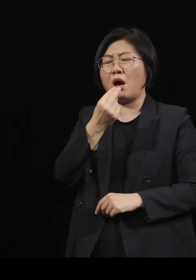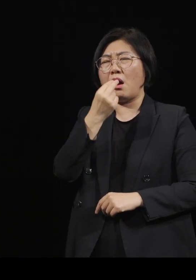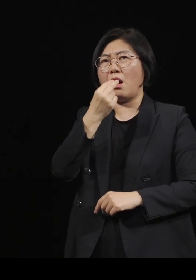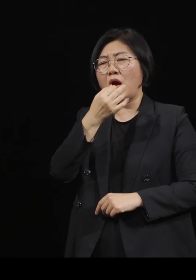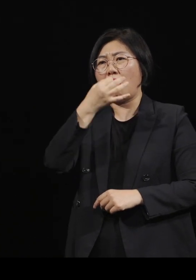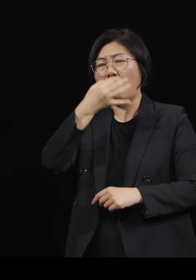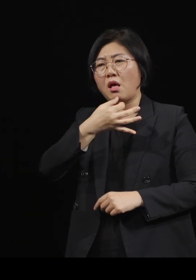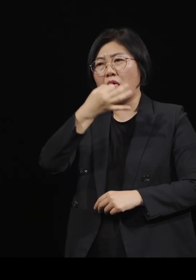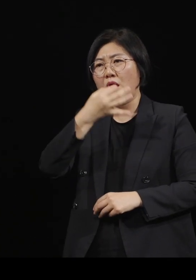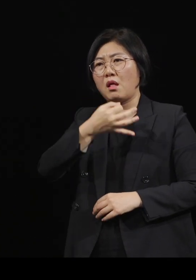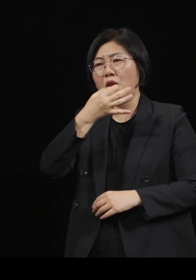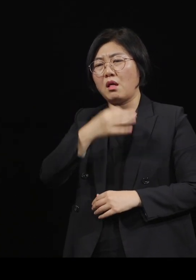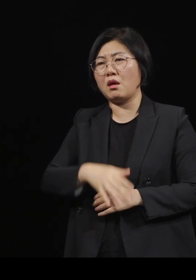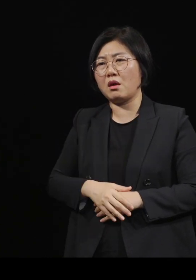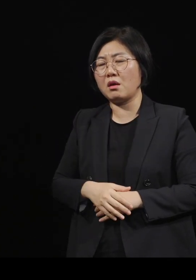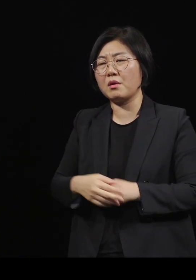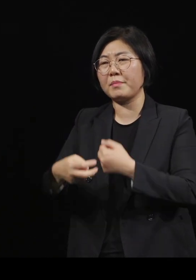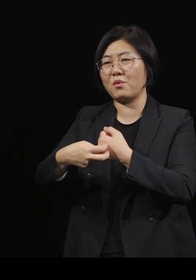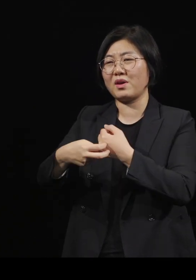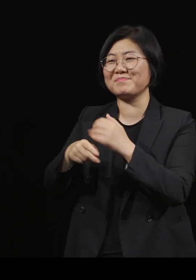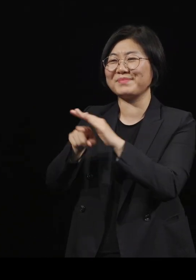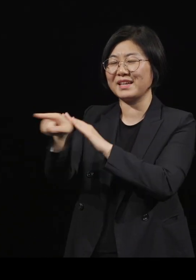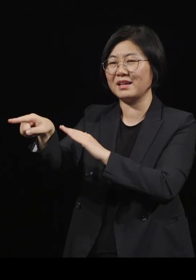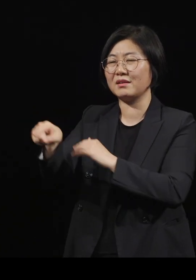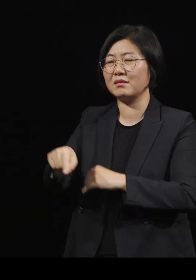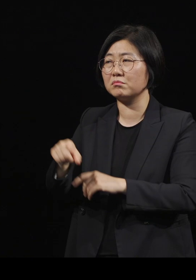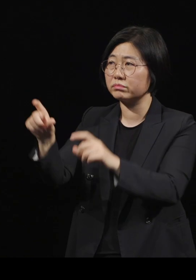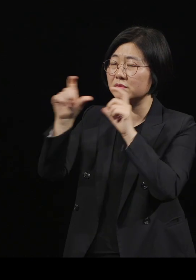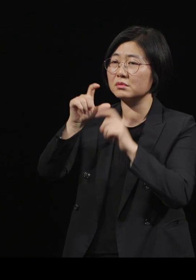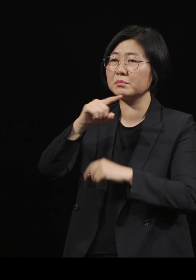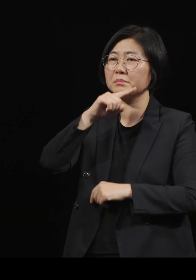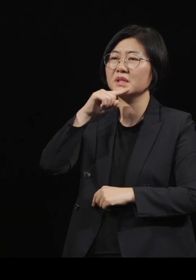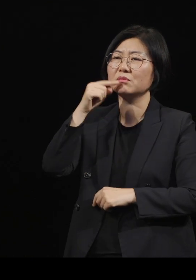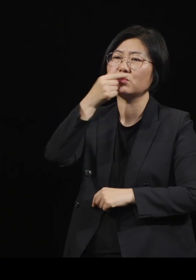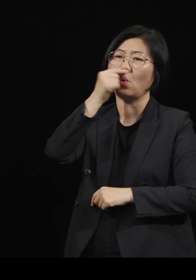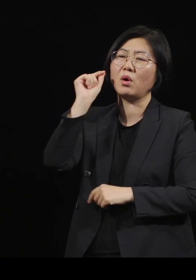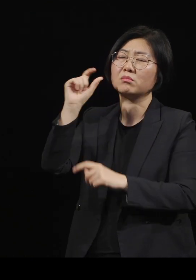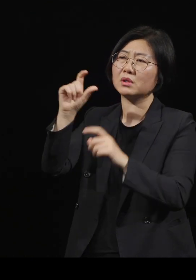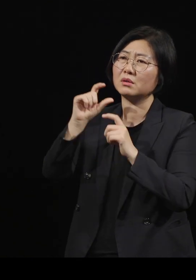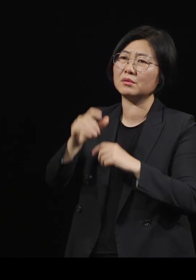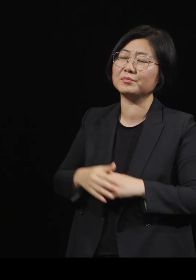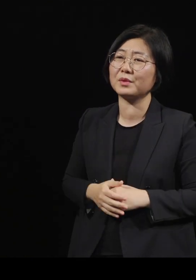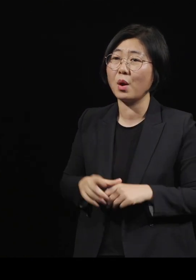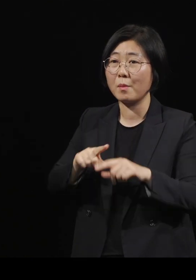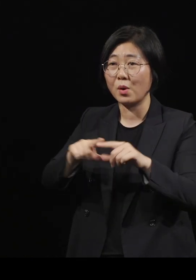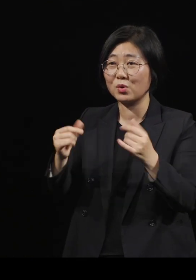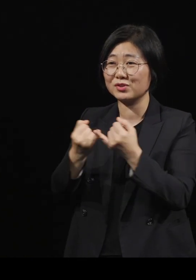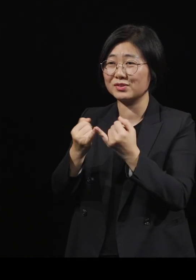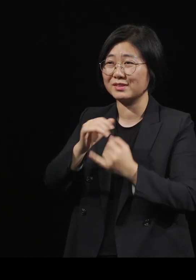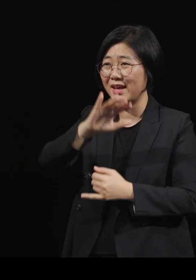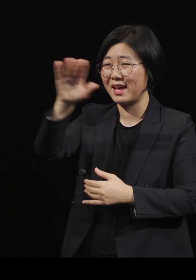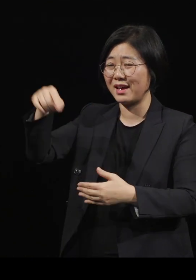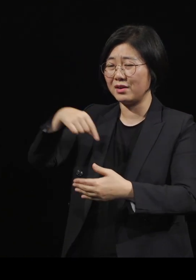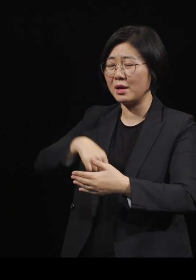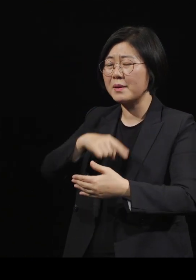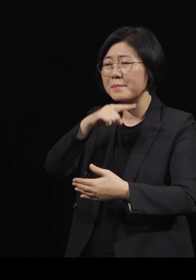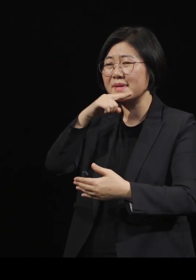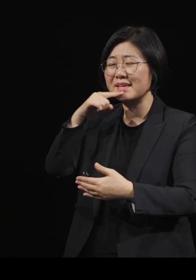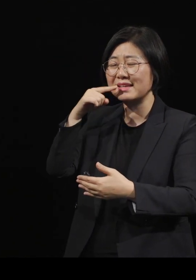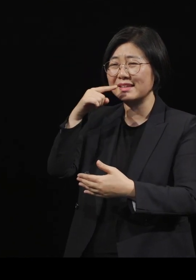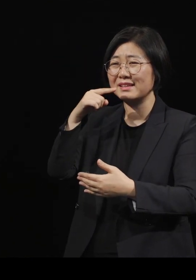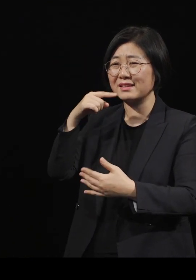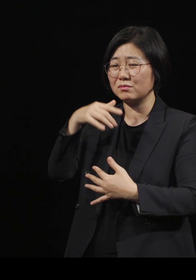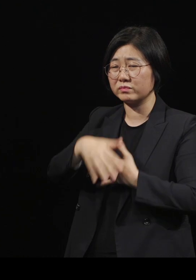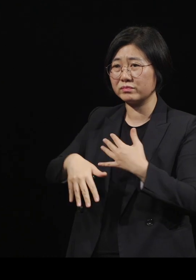거예요. 병원에 갔죠. 빈혈이래요. 근데 이게 보통 여성들이 가지고 있는 수준의